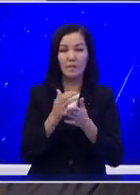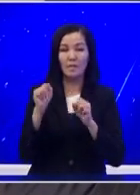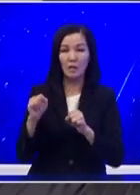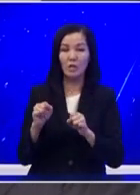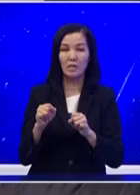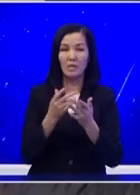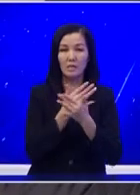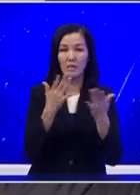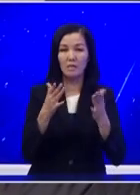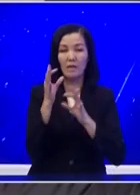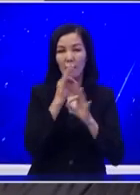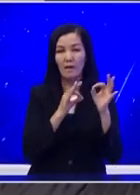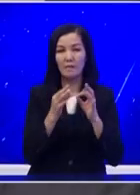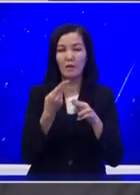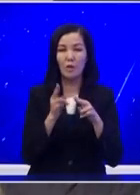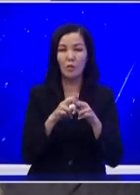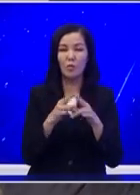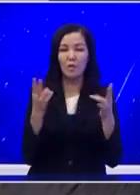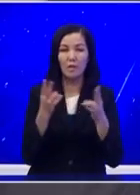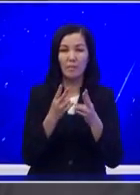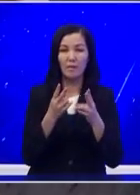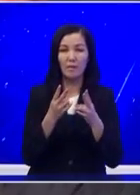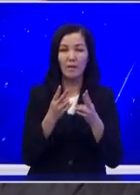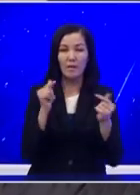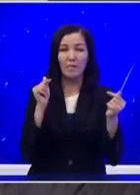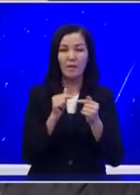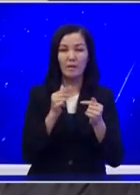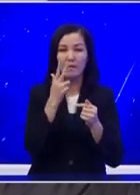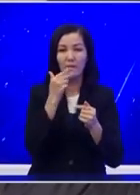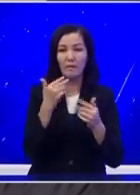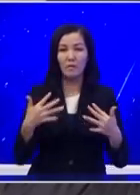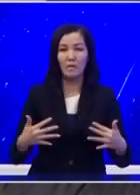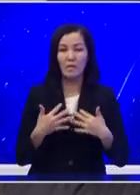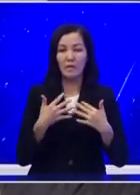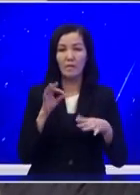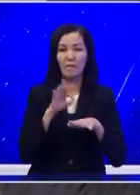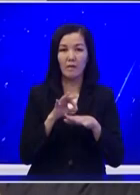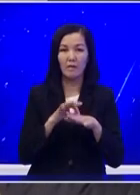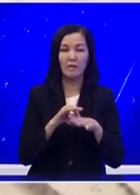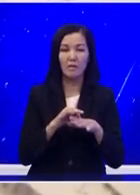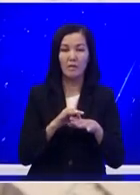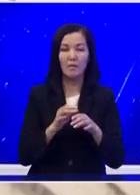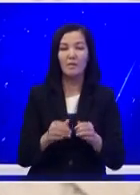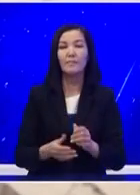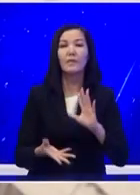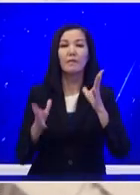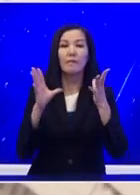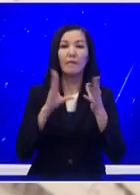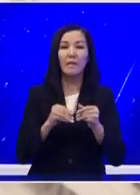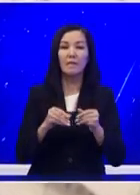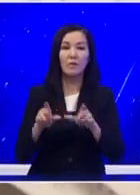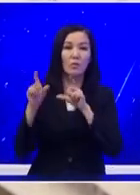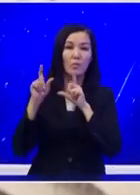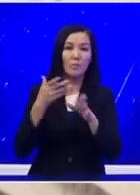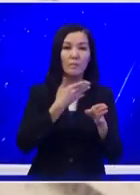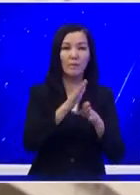и лекарства, которые предназначены именно для противовирусных, коронавирус называется. Он в количестве 230 штук. Весь прибывший груз